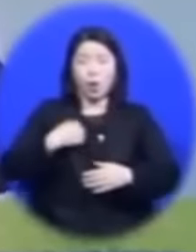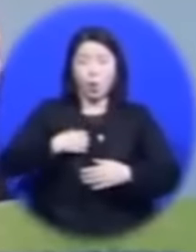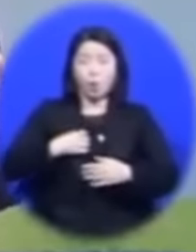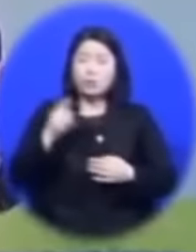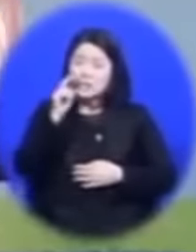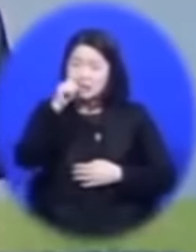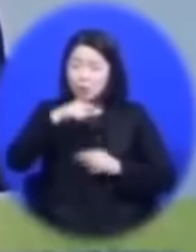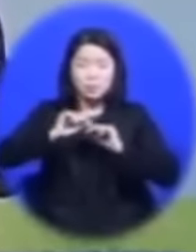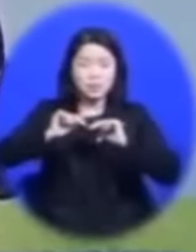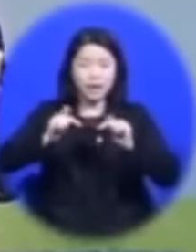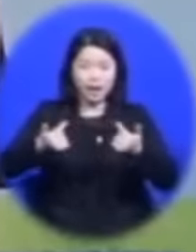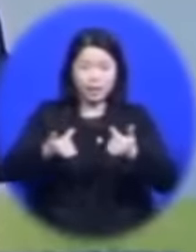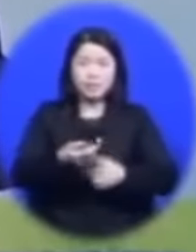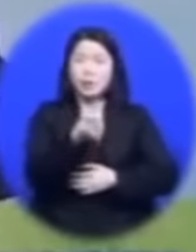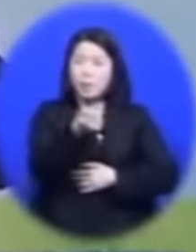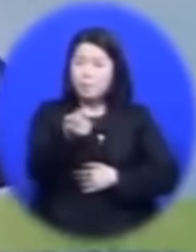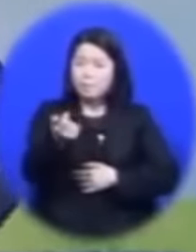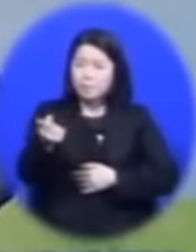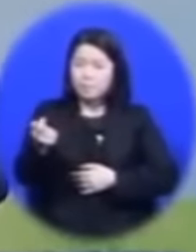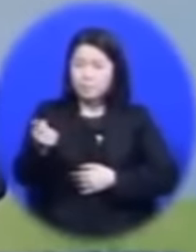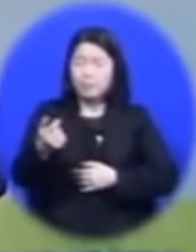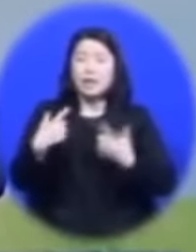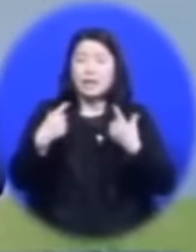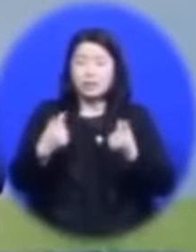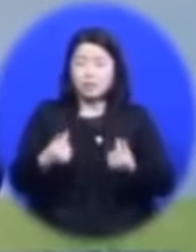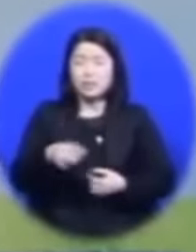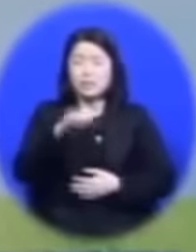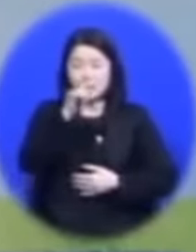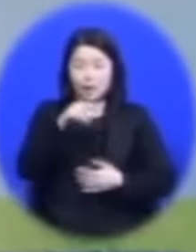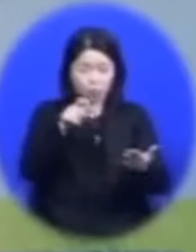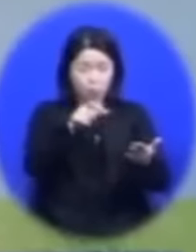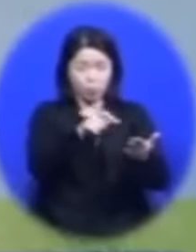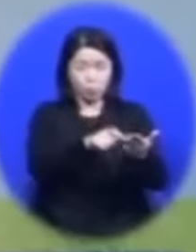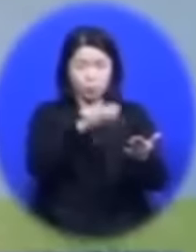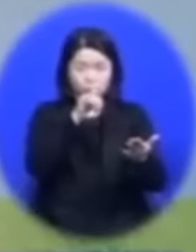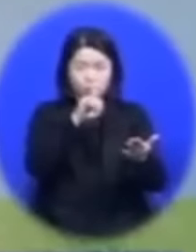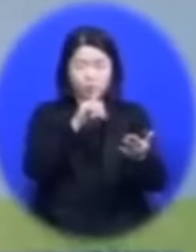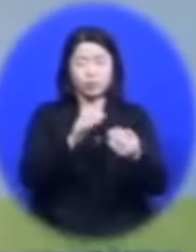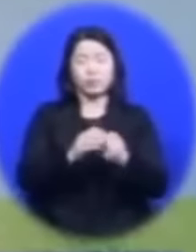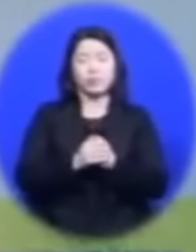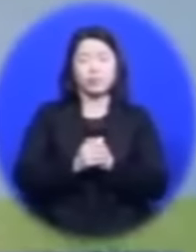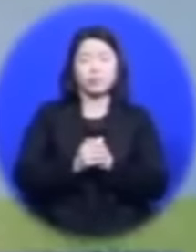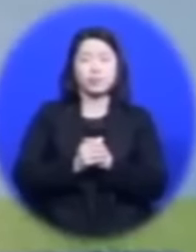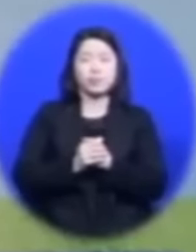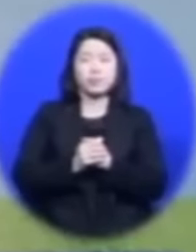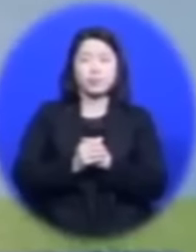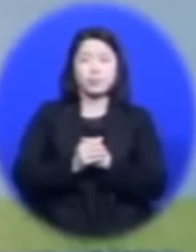더럽히지 않은 몇 명이 여전히 있다고 성령께서 말씀하셨습니다.